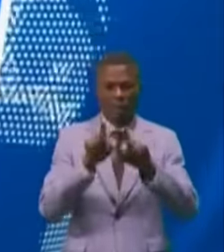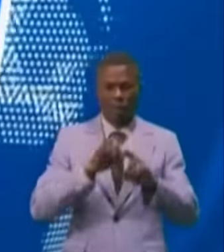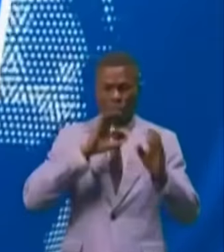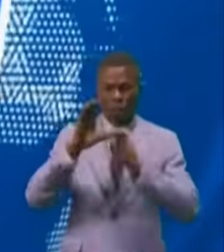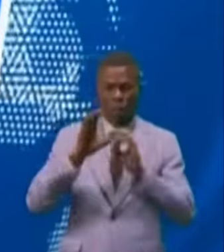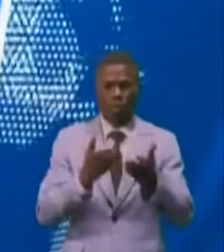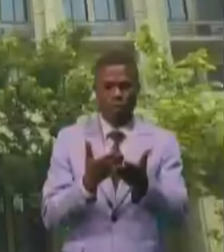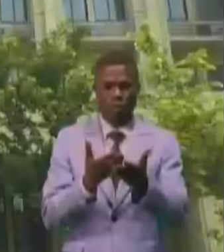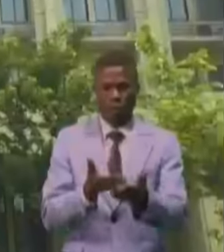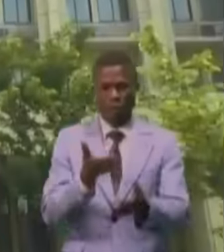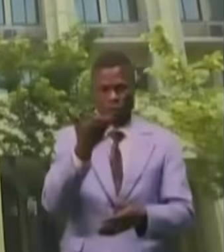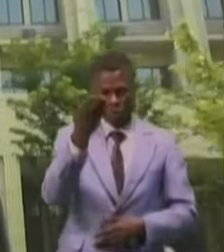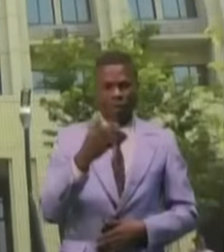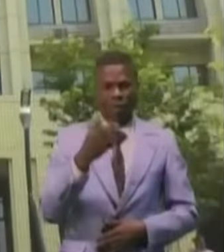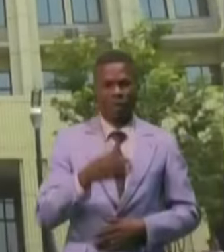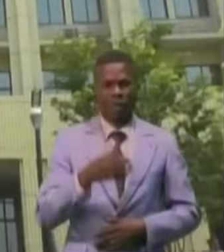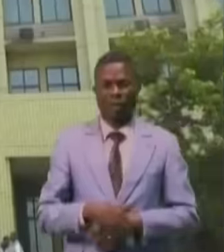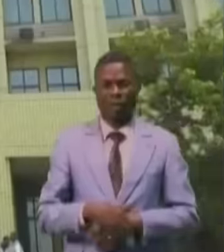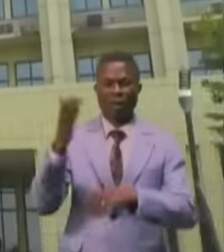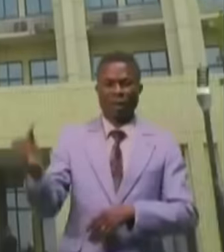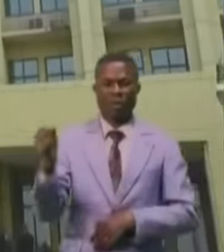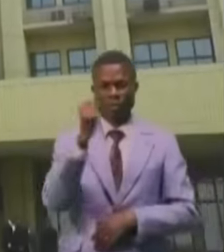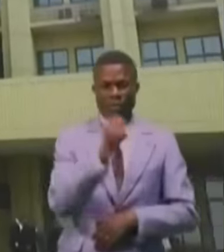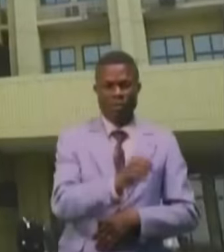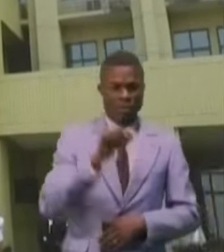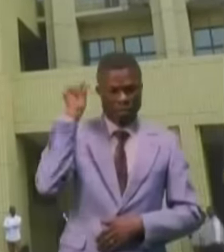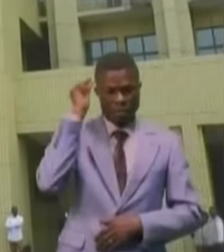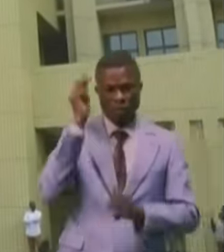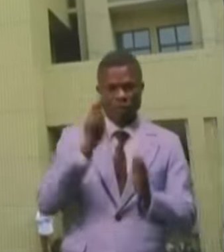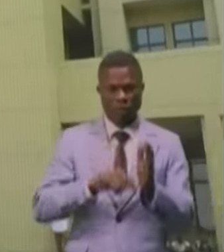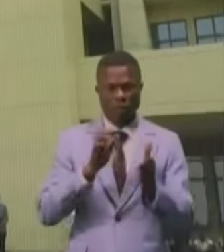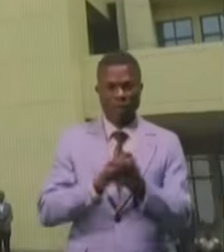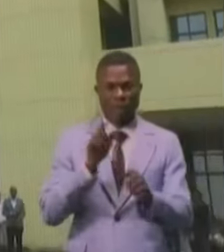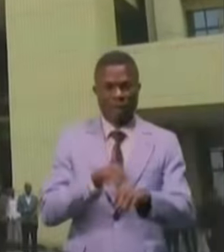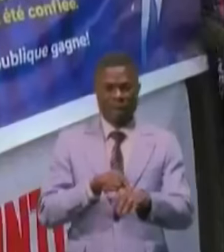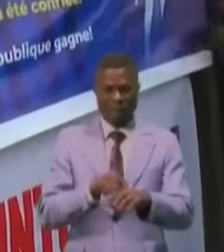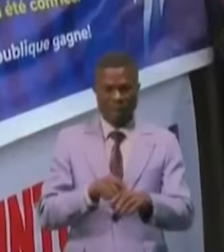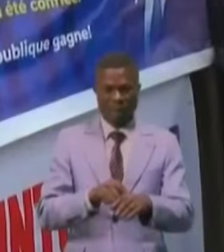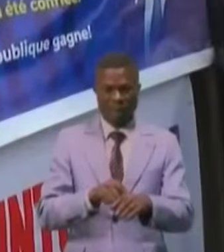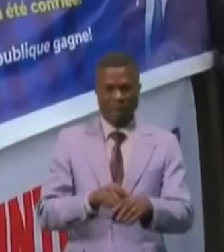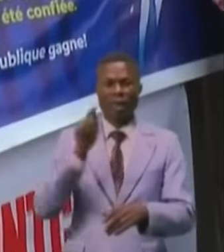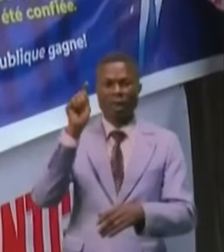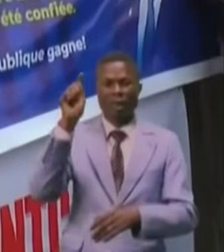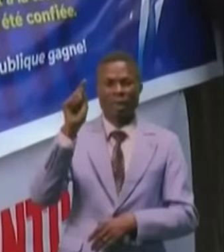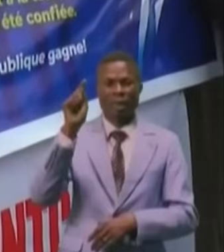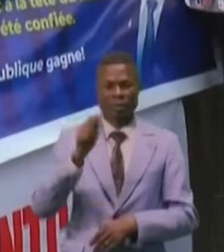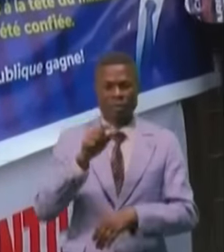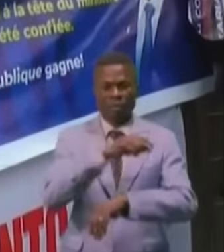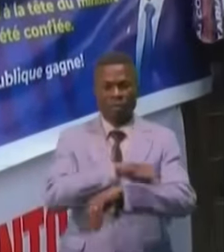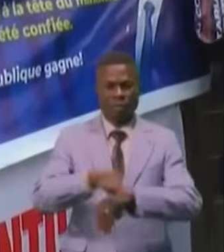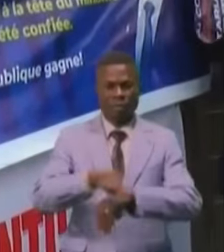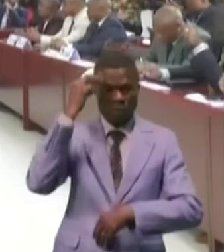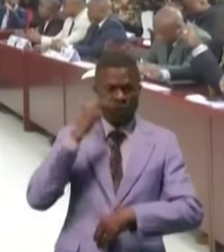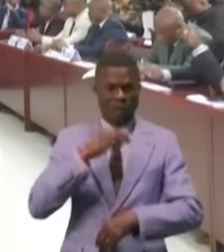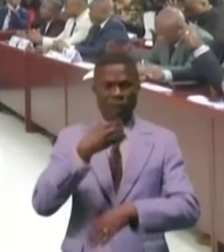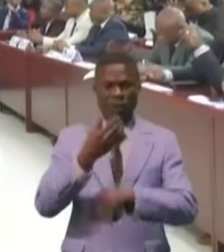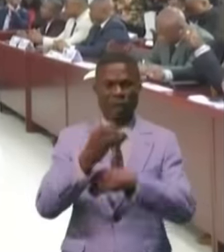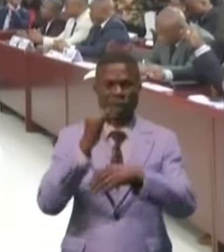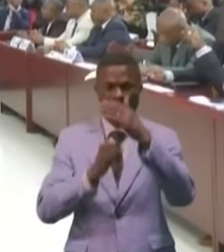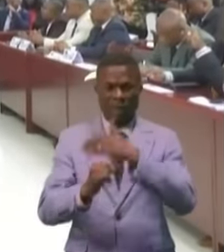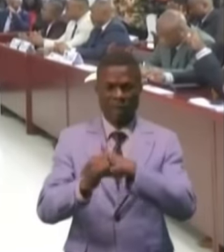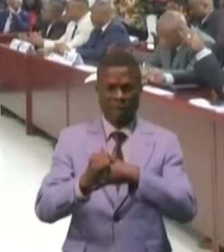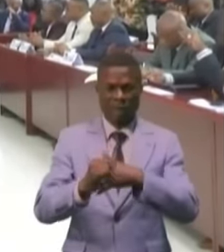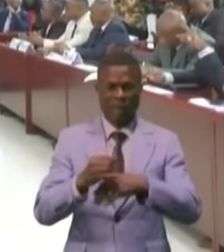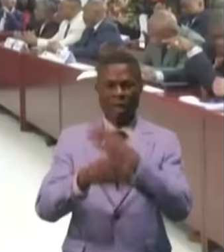communication. Après l'investiture du gouvernement, l'heure est au passage du témoin. Au ministère de l'Intérieur, décentralisation et affaires